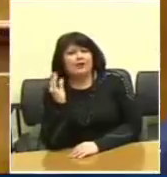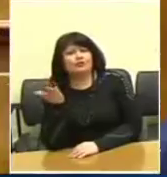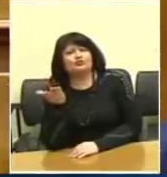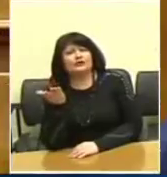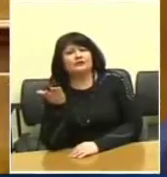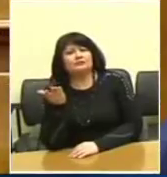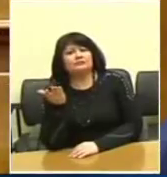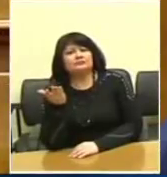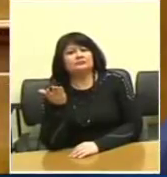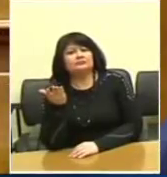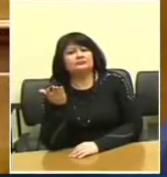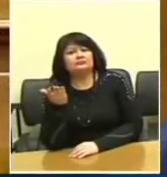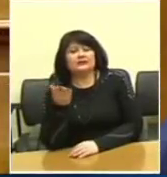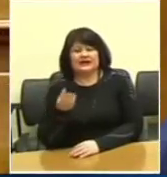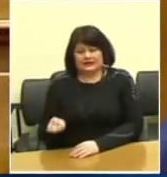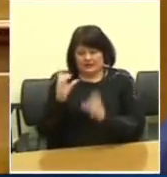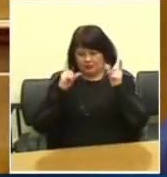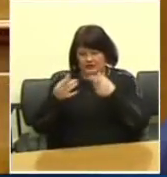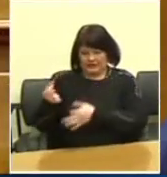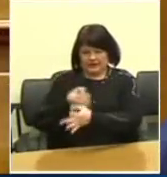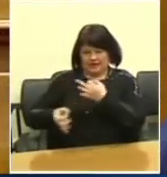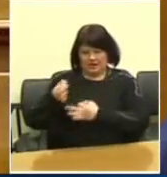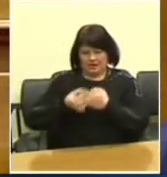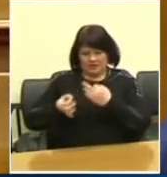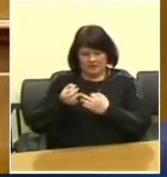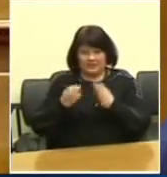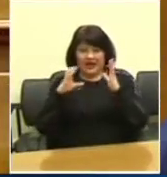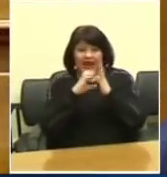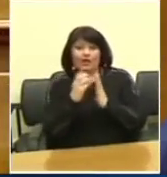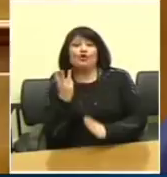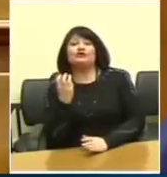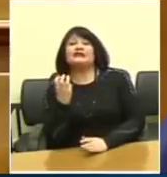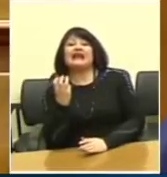την επιχειρηματολογία της Νέας Δημοκρατίας σε σχέση με την καταψήφιση του άρθρου 30.